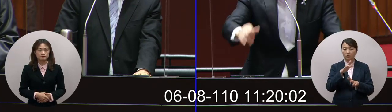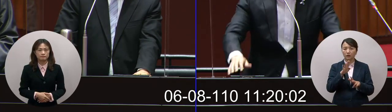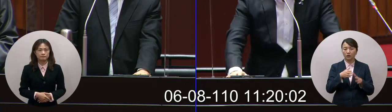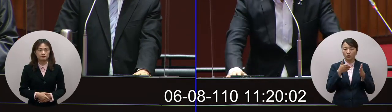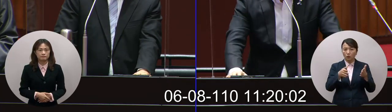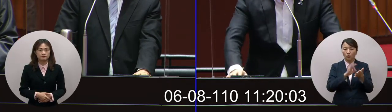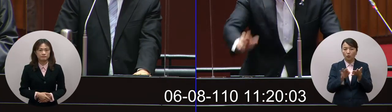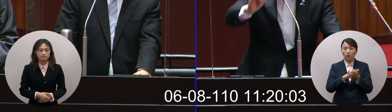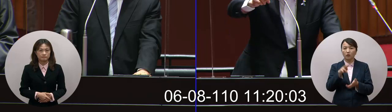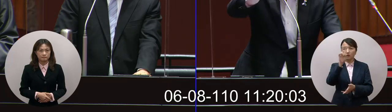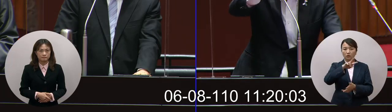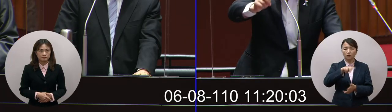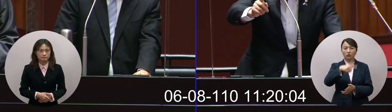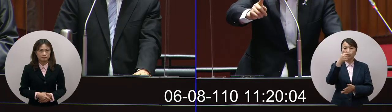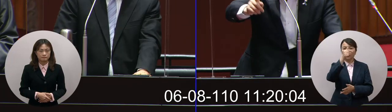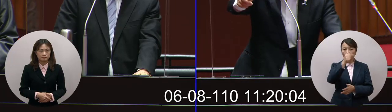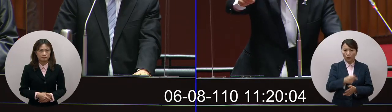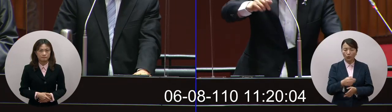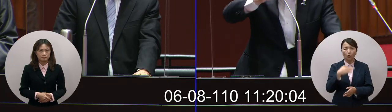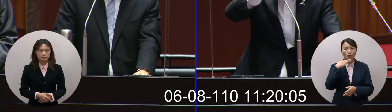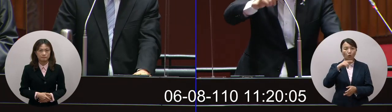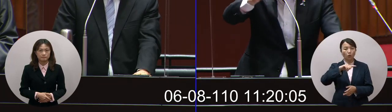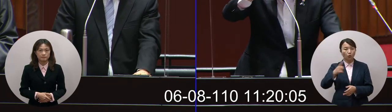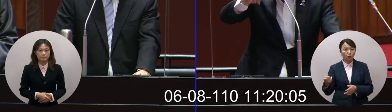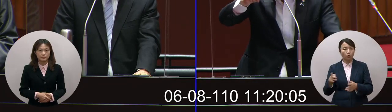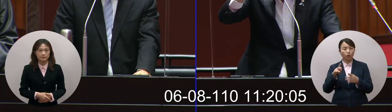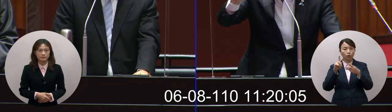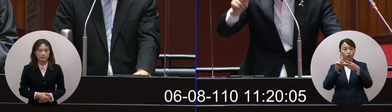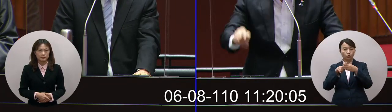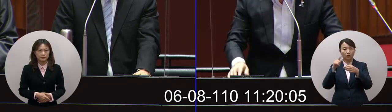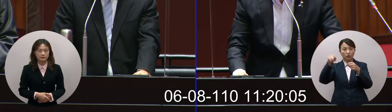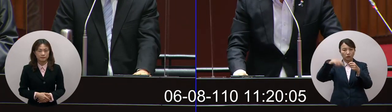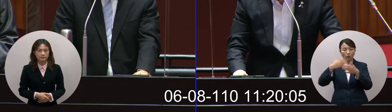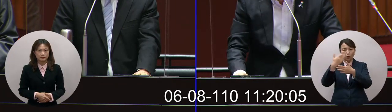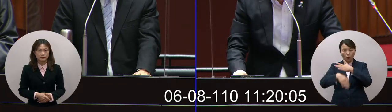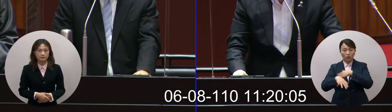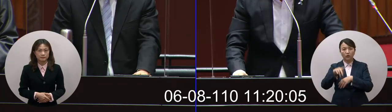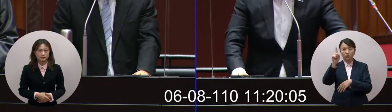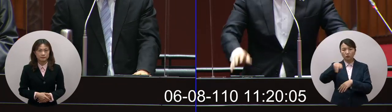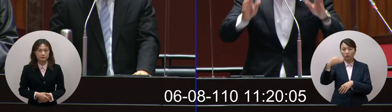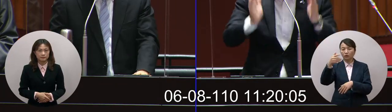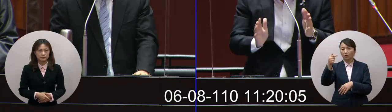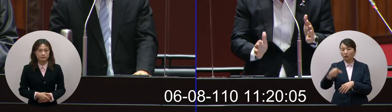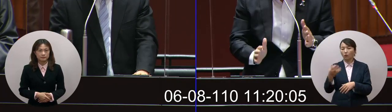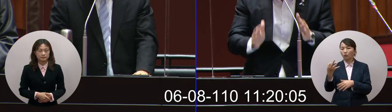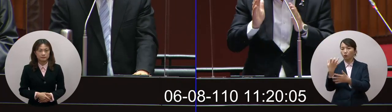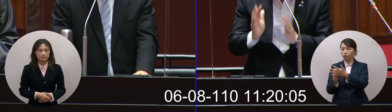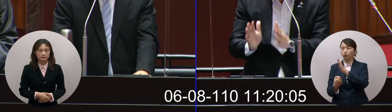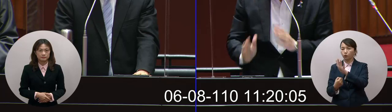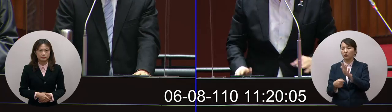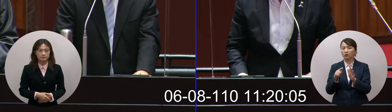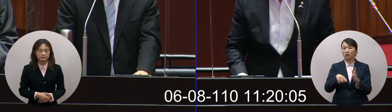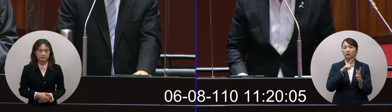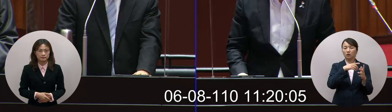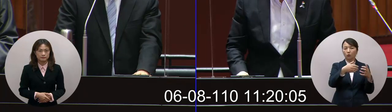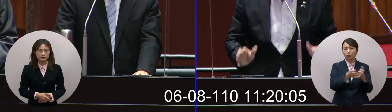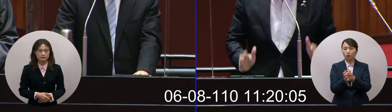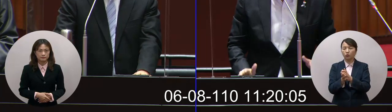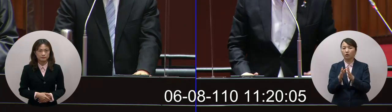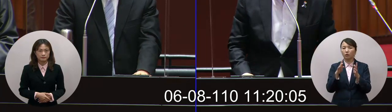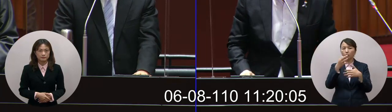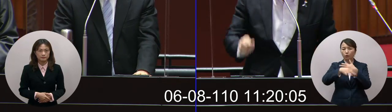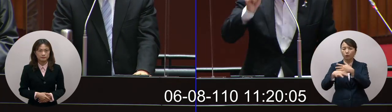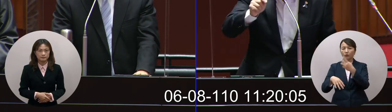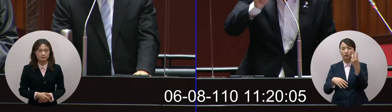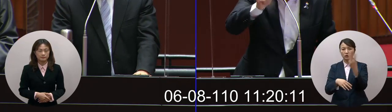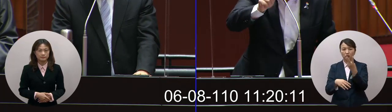间是开2600亿，咱后边后手吼，主计长够捞1900亿的手头的啦。这一波呢，这三个遗漏对象吼，我是